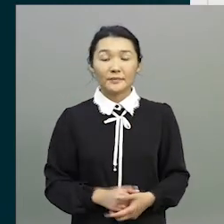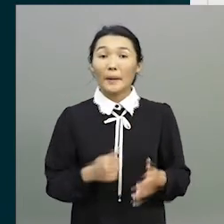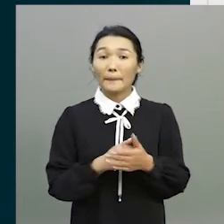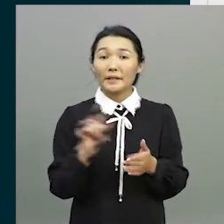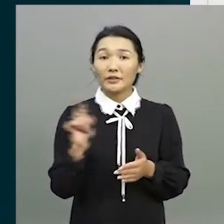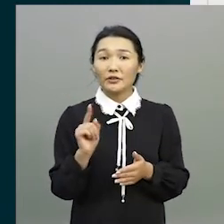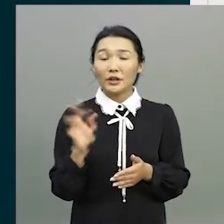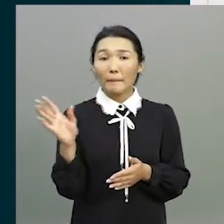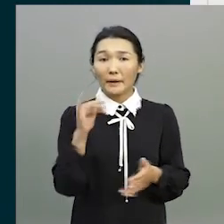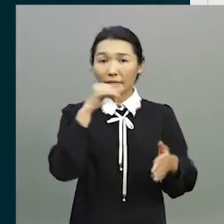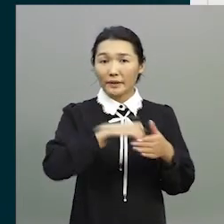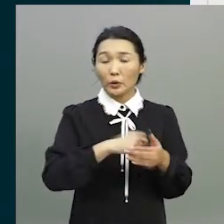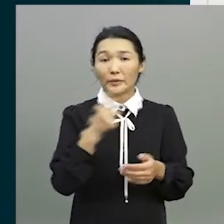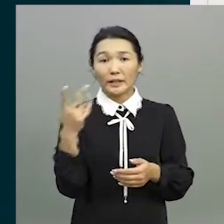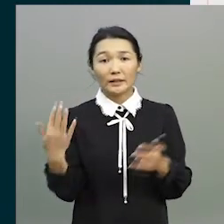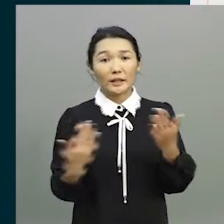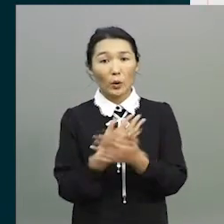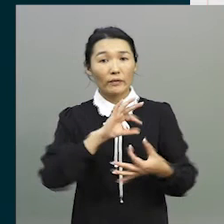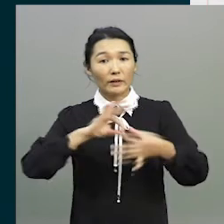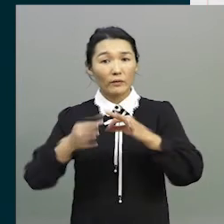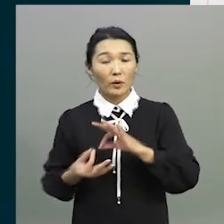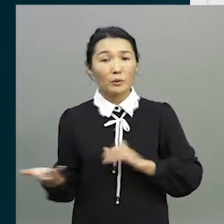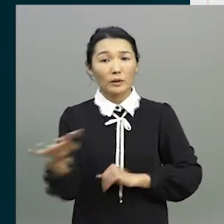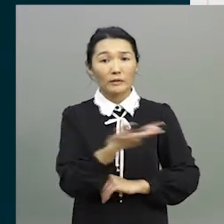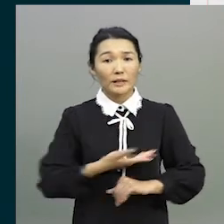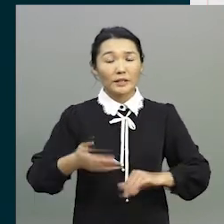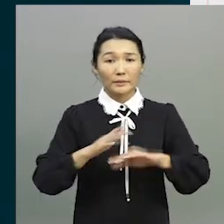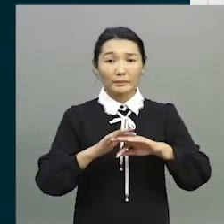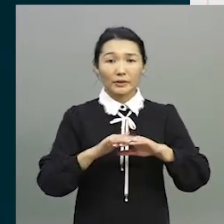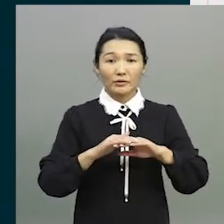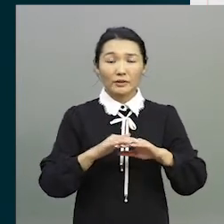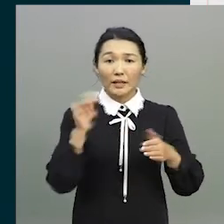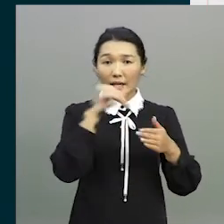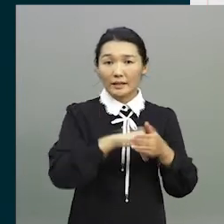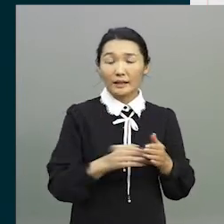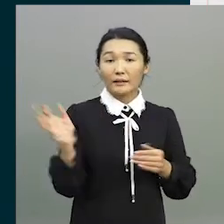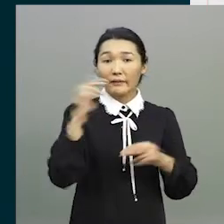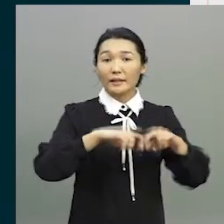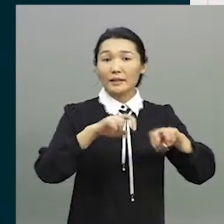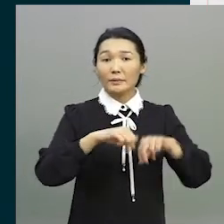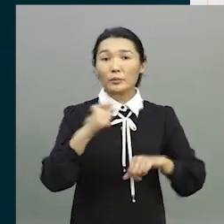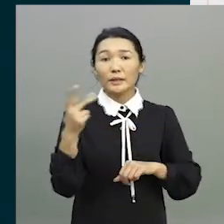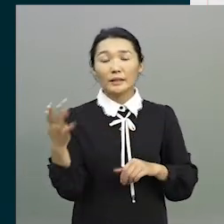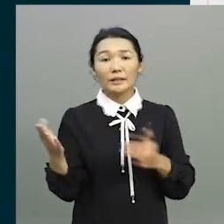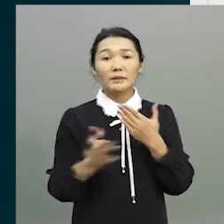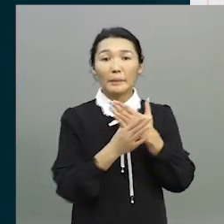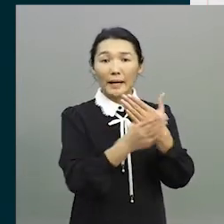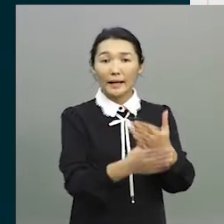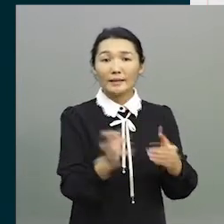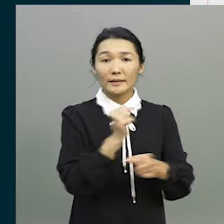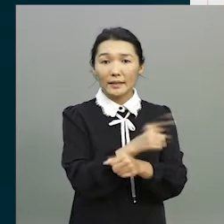прежде чем мы введём некоторые новые формулы в наш математический арсенал давайте разберем некоторые вспомогательные задачи